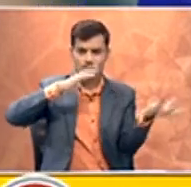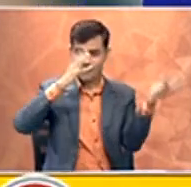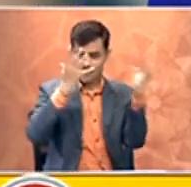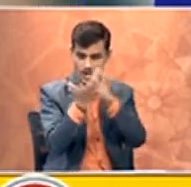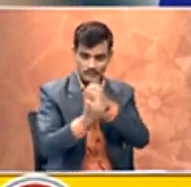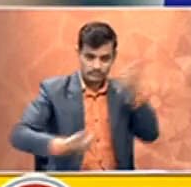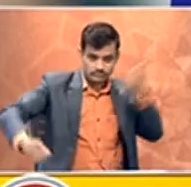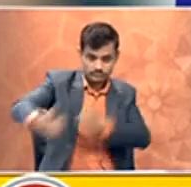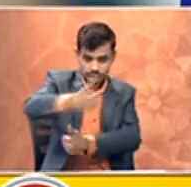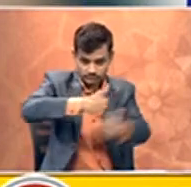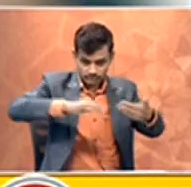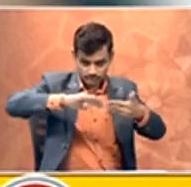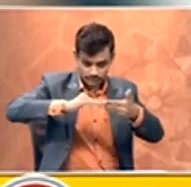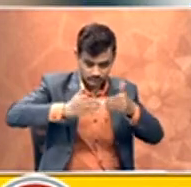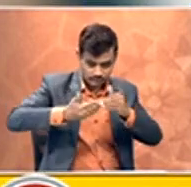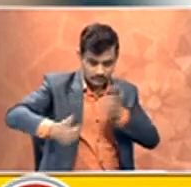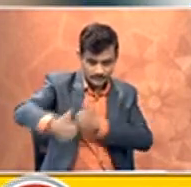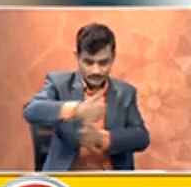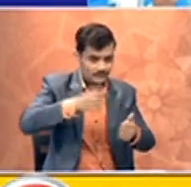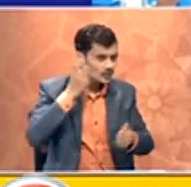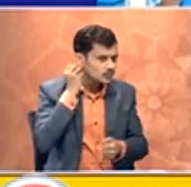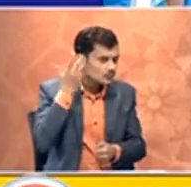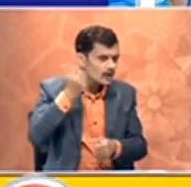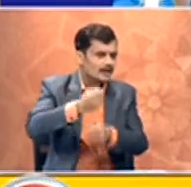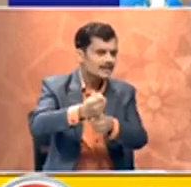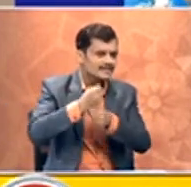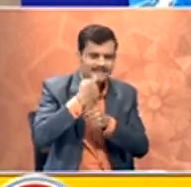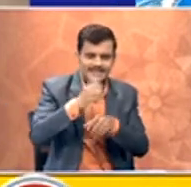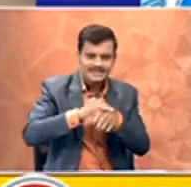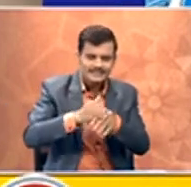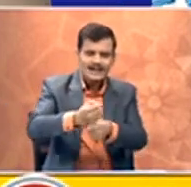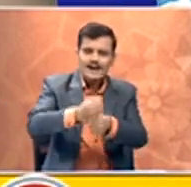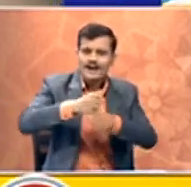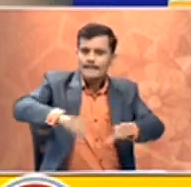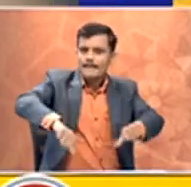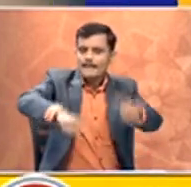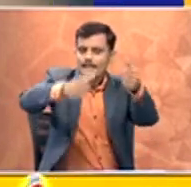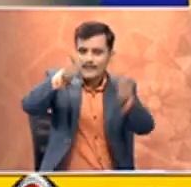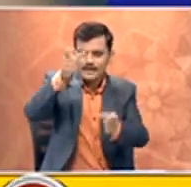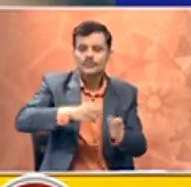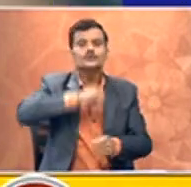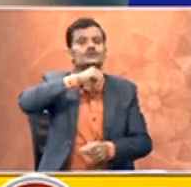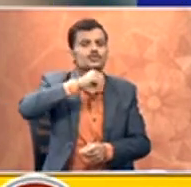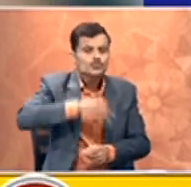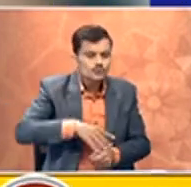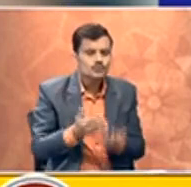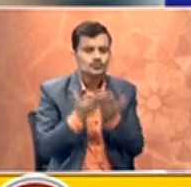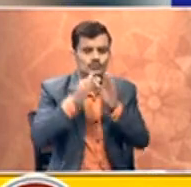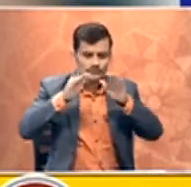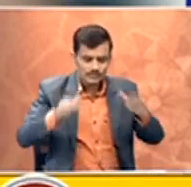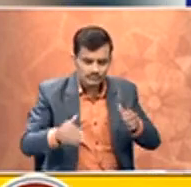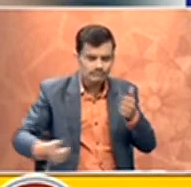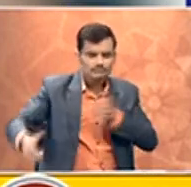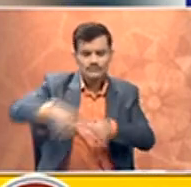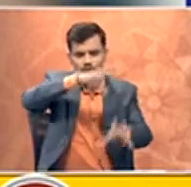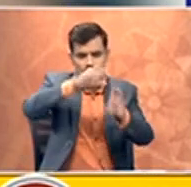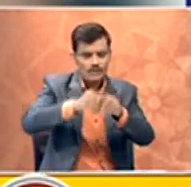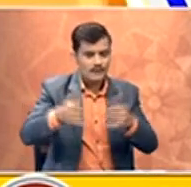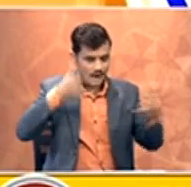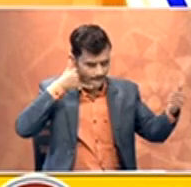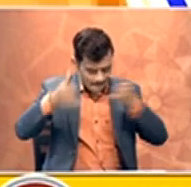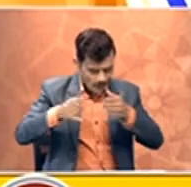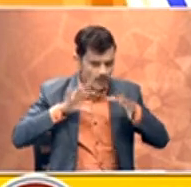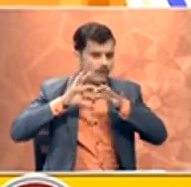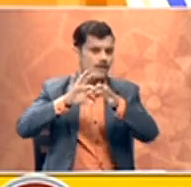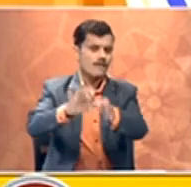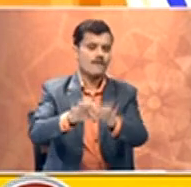गेम्स में मेडल जीतने वाले कुछ युवा खिलाड़ी, विद्यार्थी इस समय फोन लाइन पर मेरे